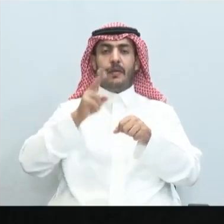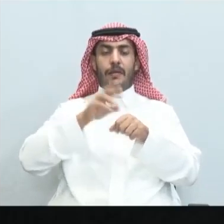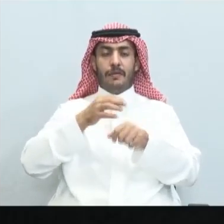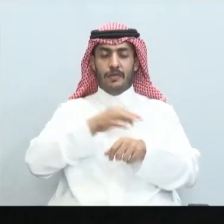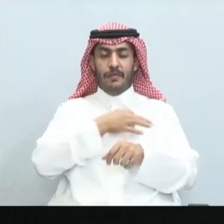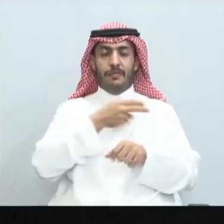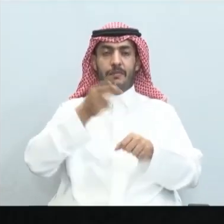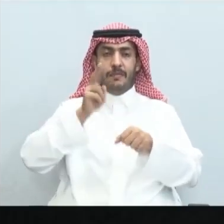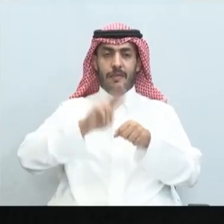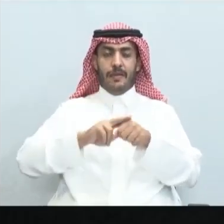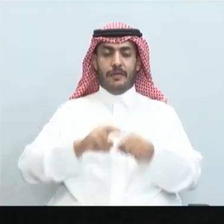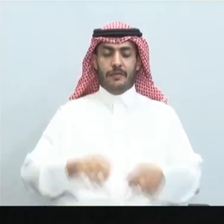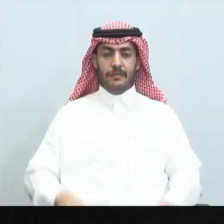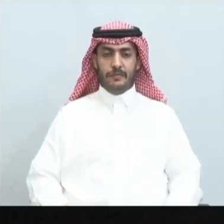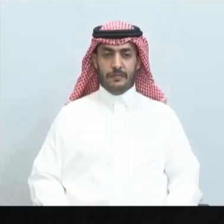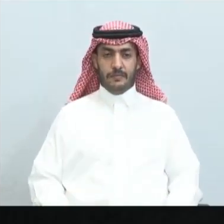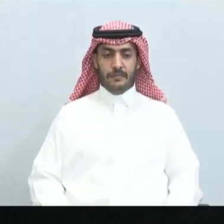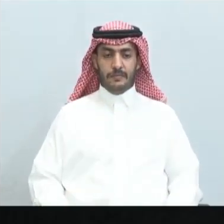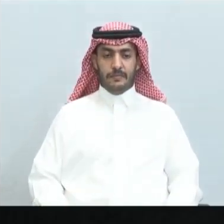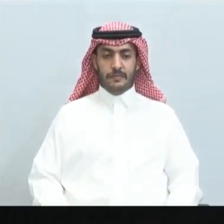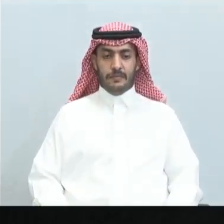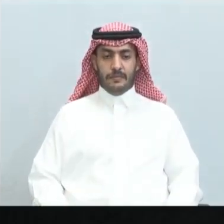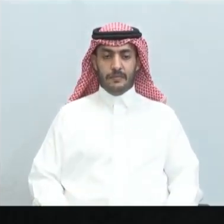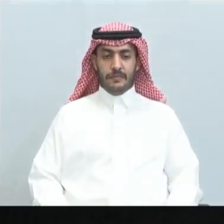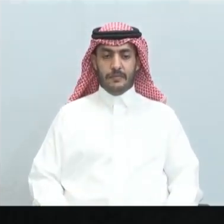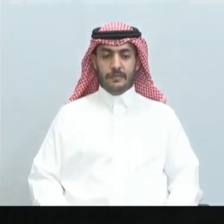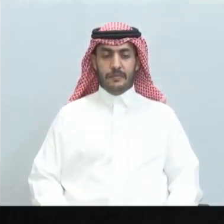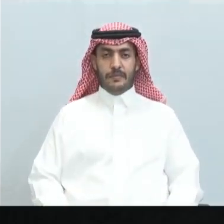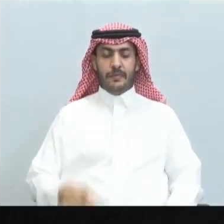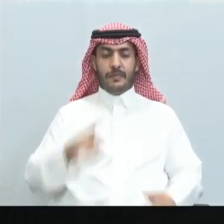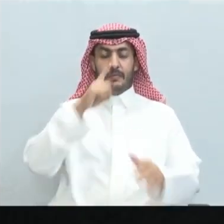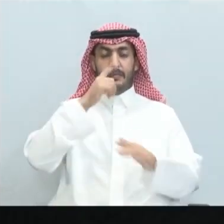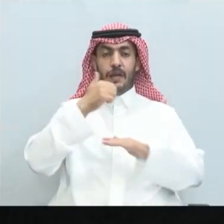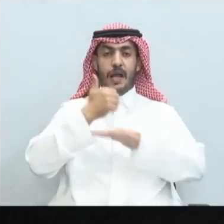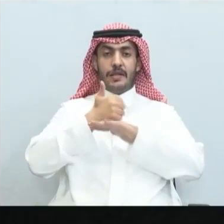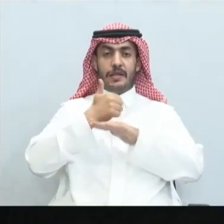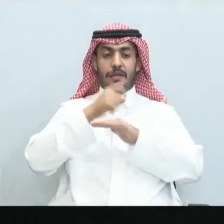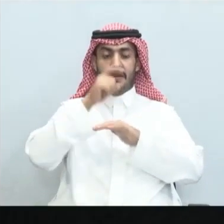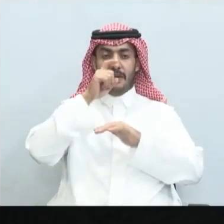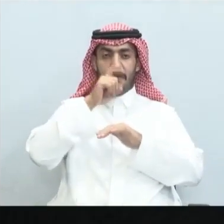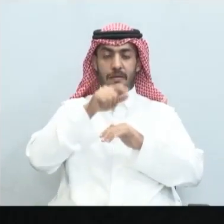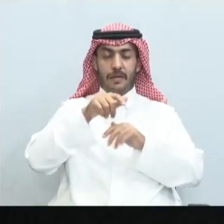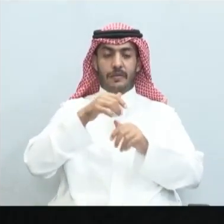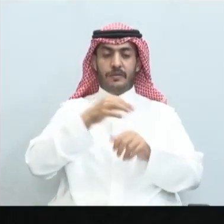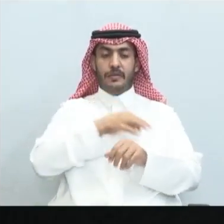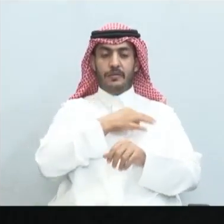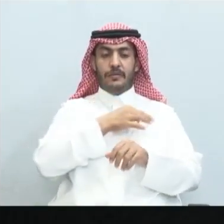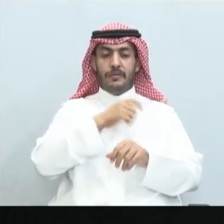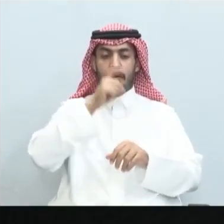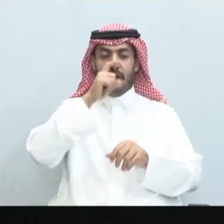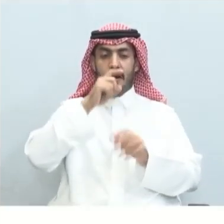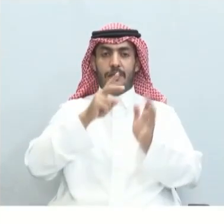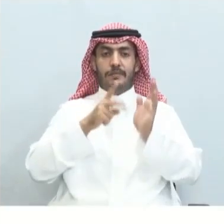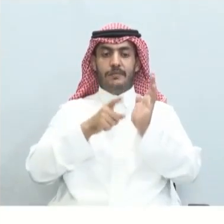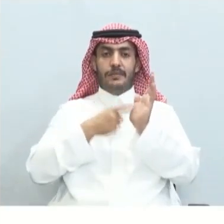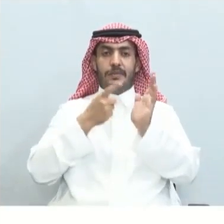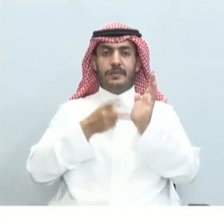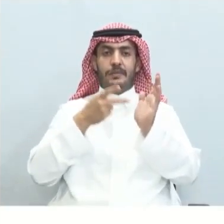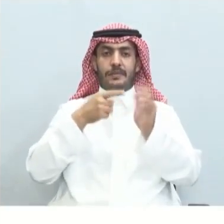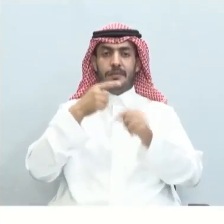وانفذ تجربه اخرى يشترط اساسا في تنفيذ التجربه التكرار